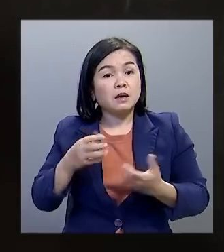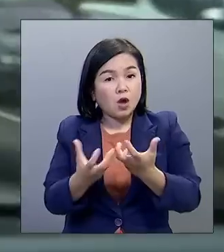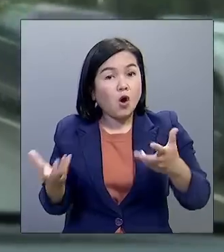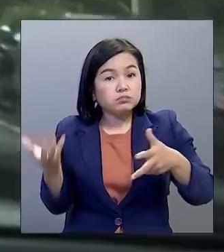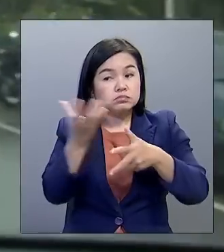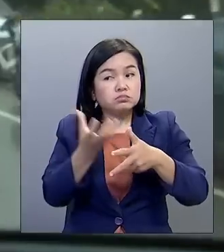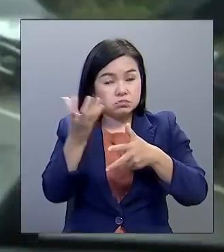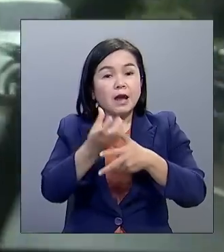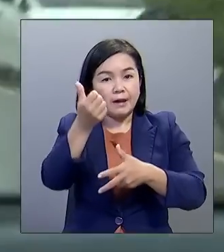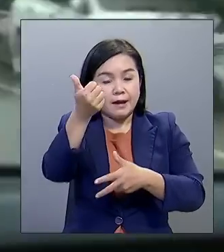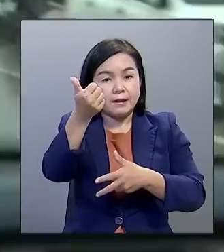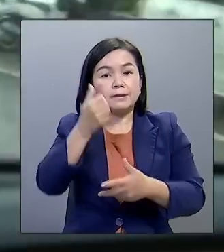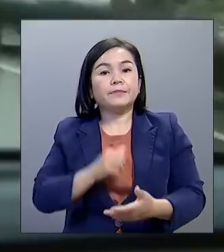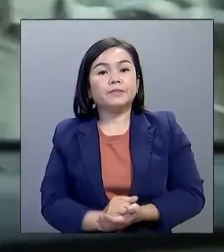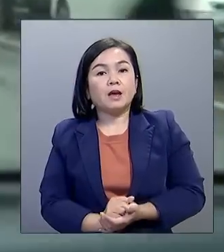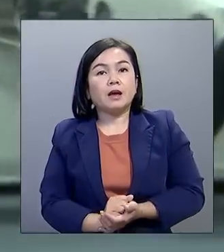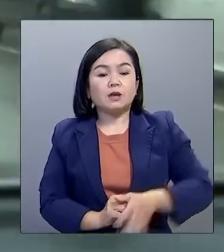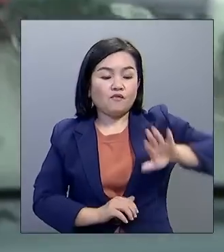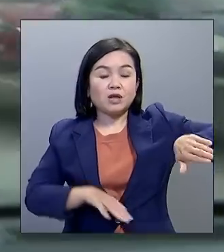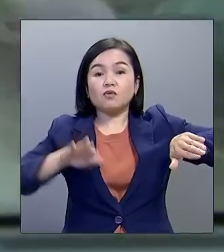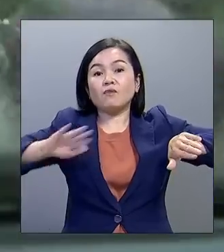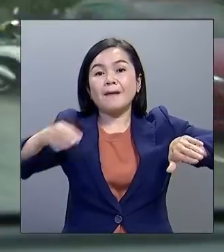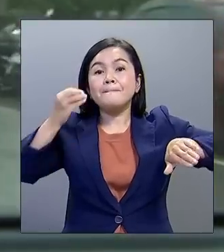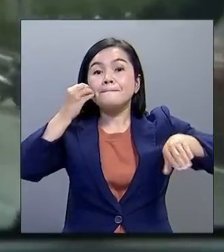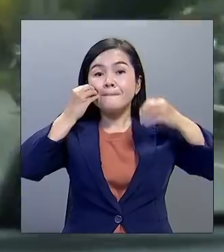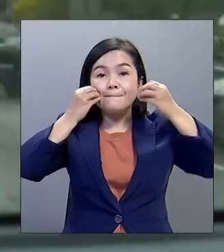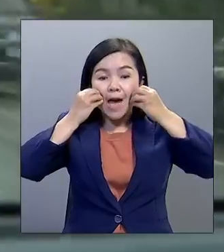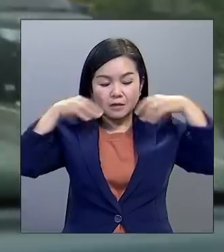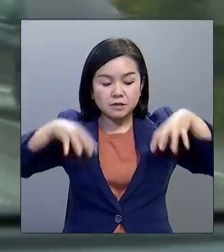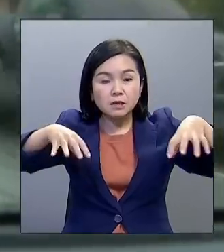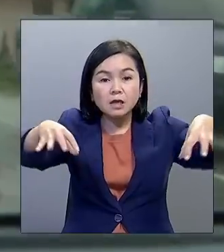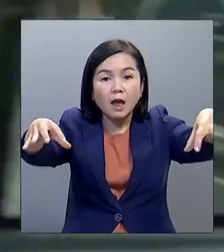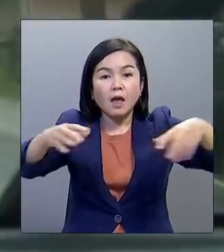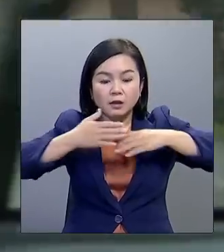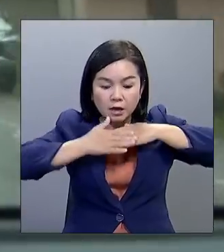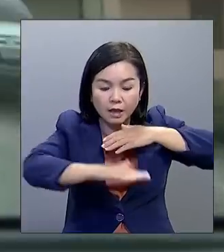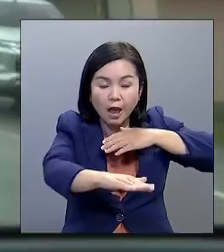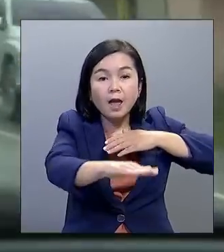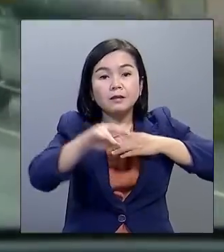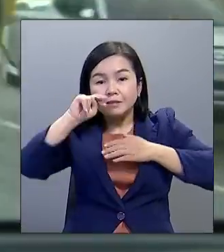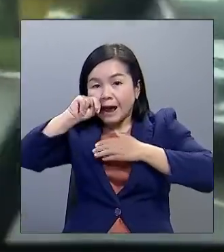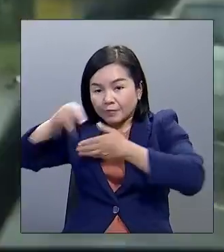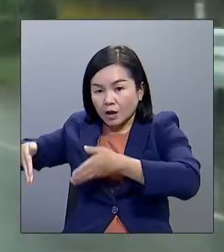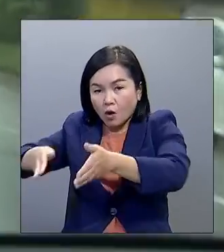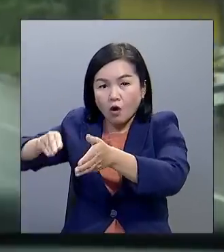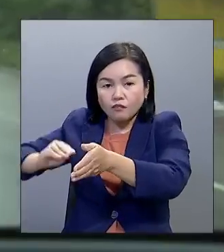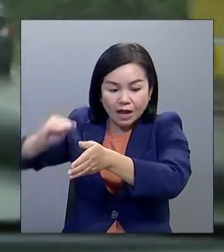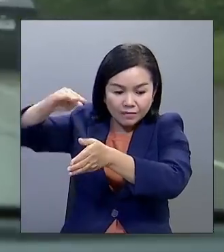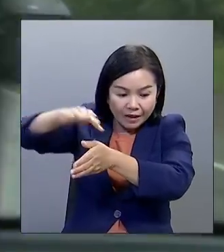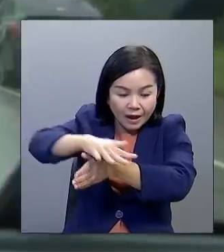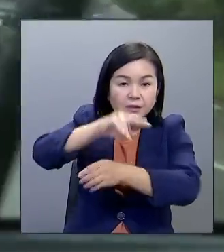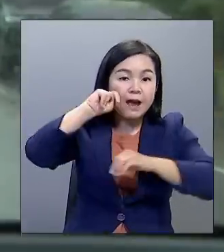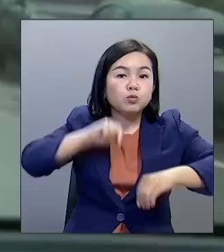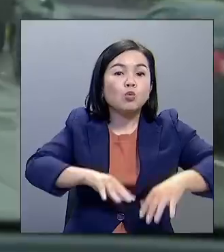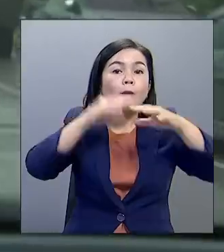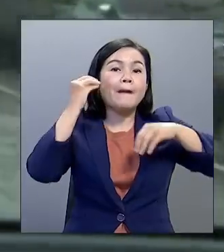นทัน ขณะที่สองข้างทางบ้านของชาวบ้านที่อยู่ติดที่ลุ่มติดแม่น้ำโกลกนั้นน้ำท่วมเกือบทั้งหมดนะคะชาวบ้